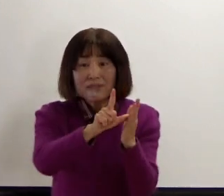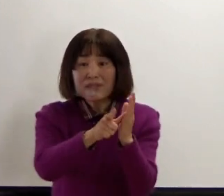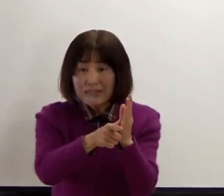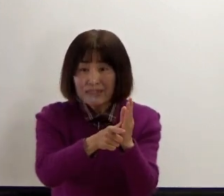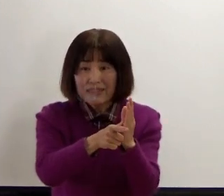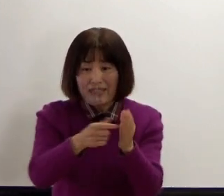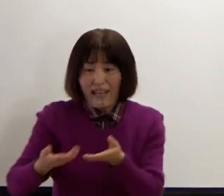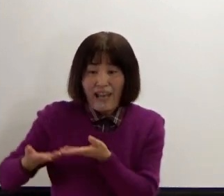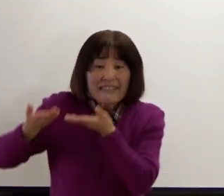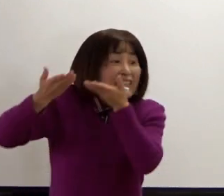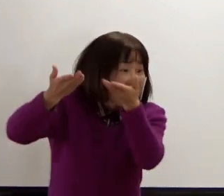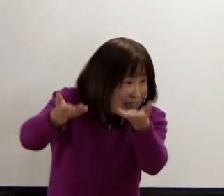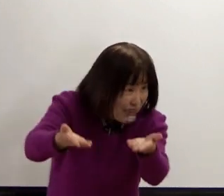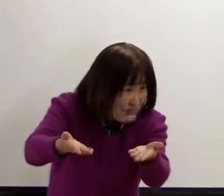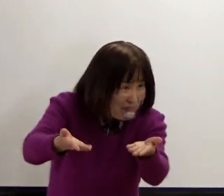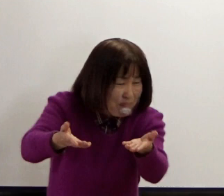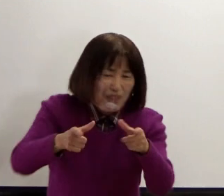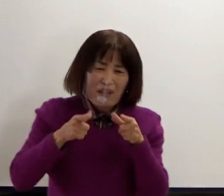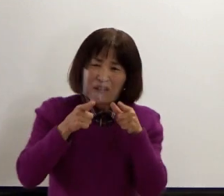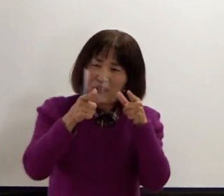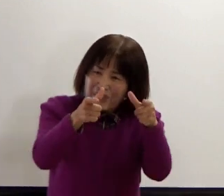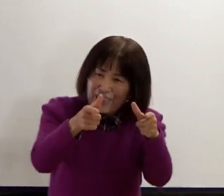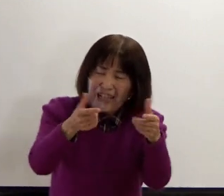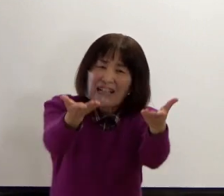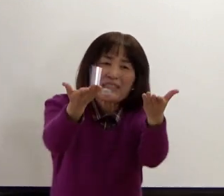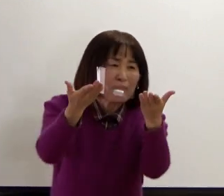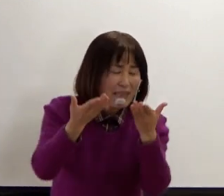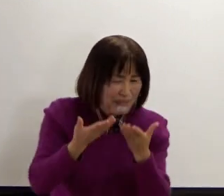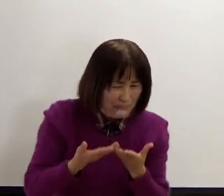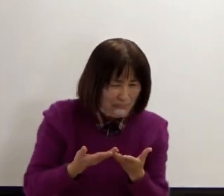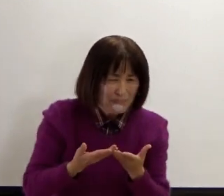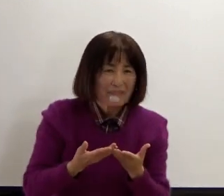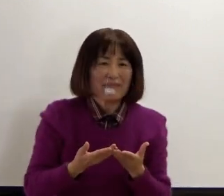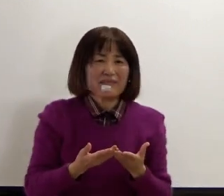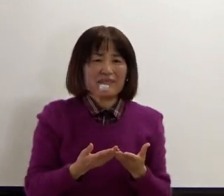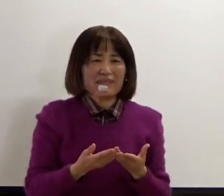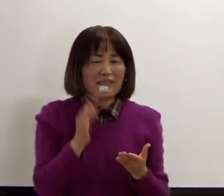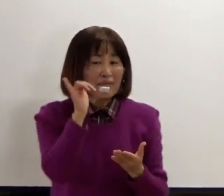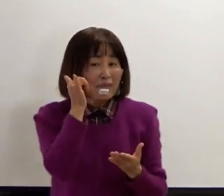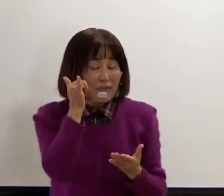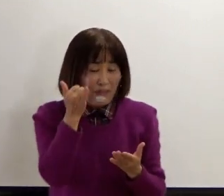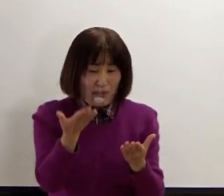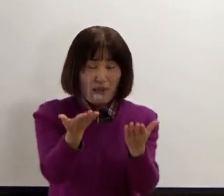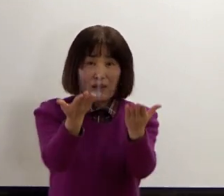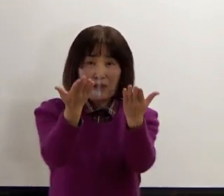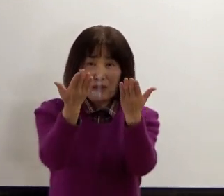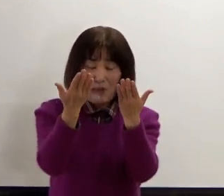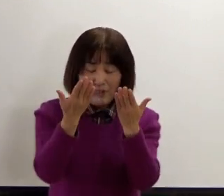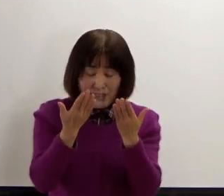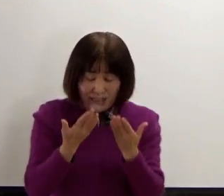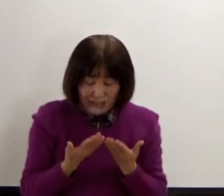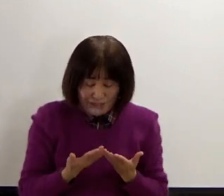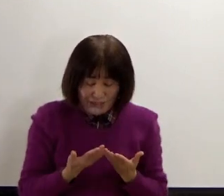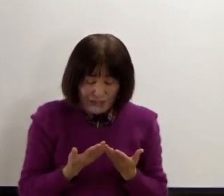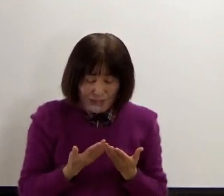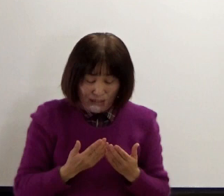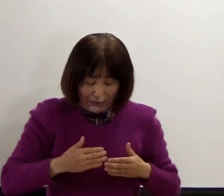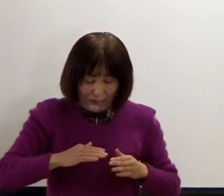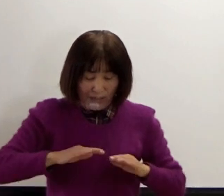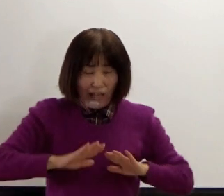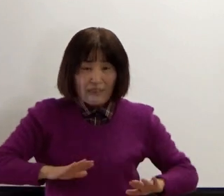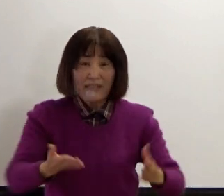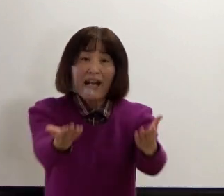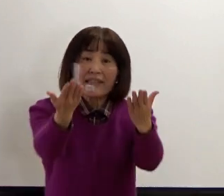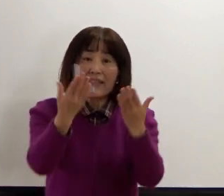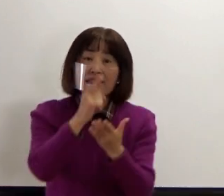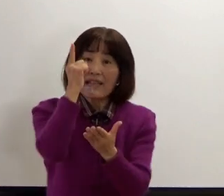それだけではありません。ただ彼らに子供が与えられただけではなく、この老夫婦に子供が与えられ